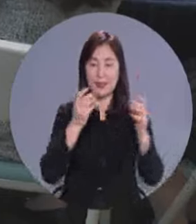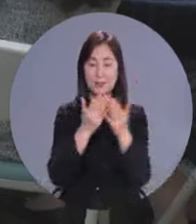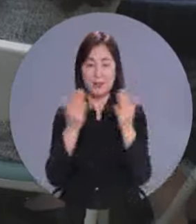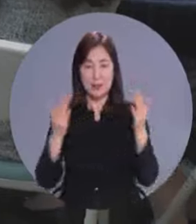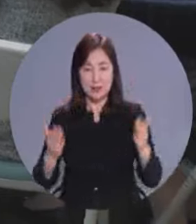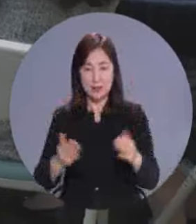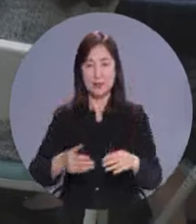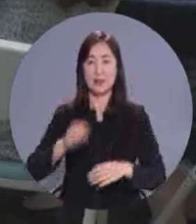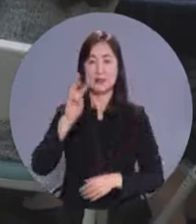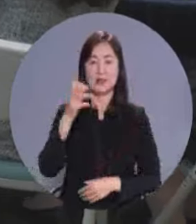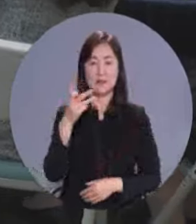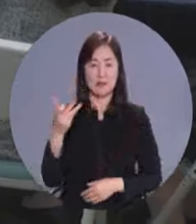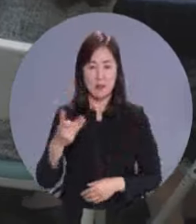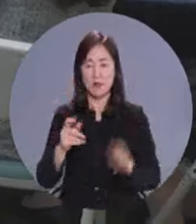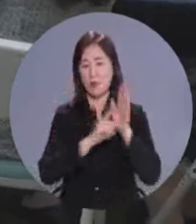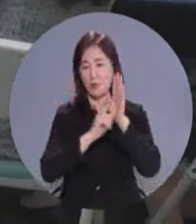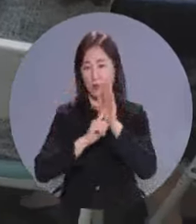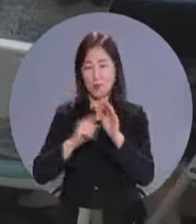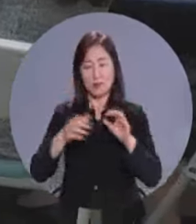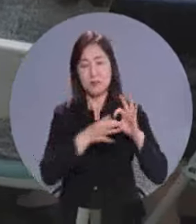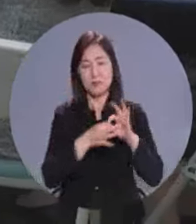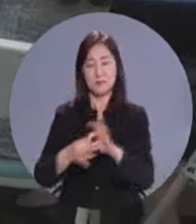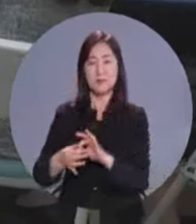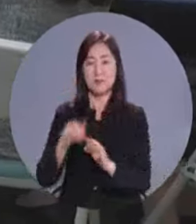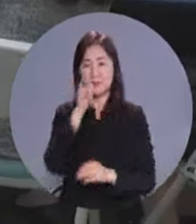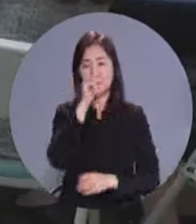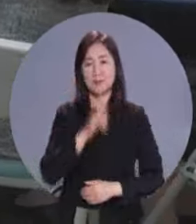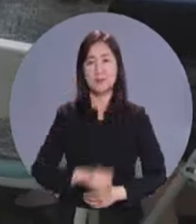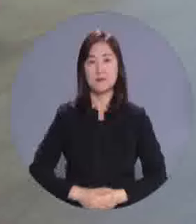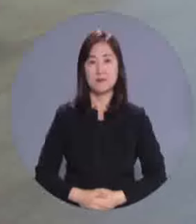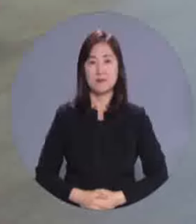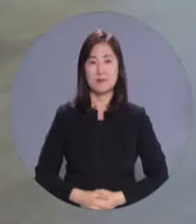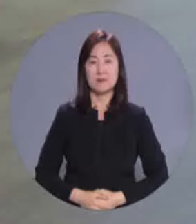프로젝트 홍보 등이 진행됐습니다